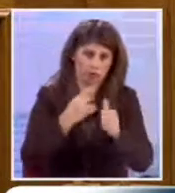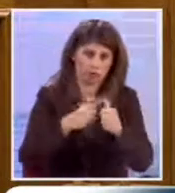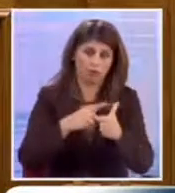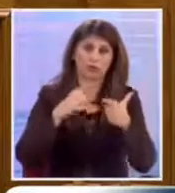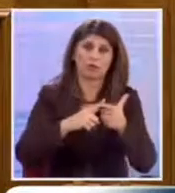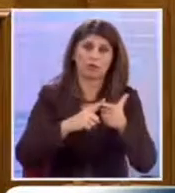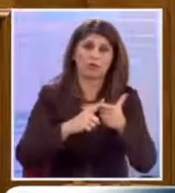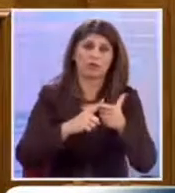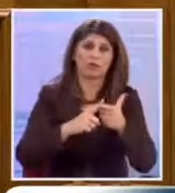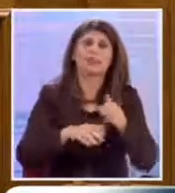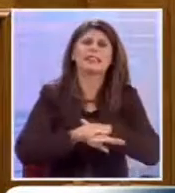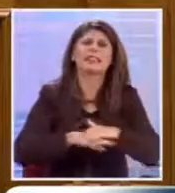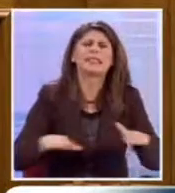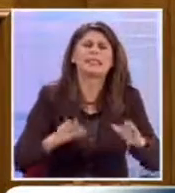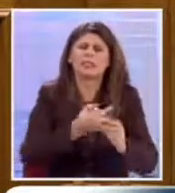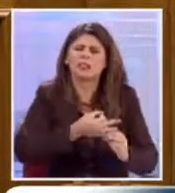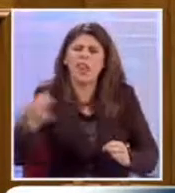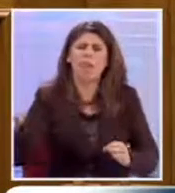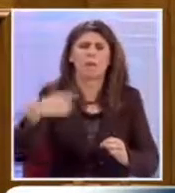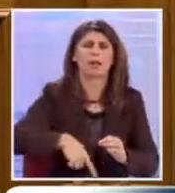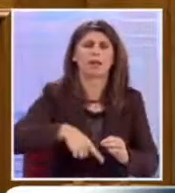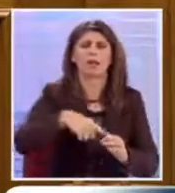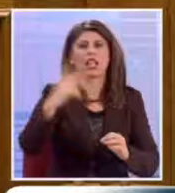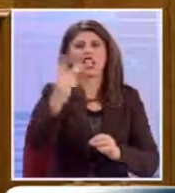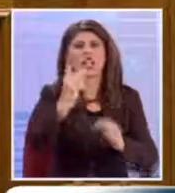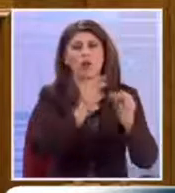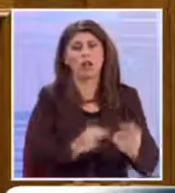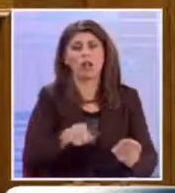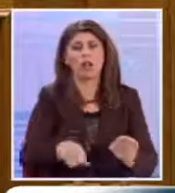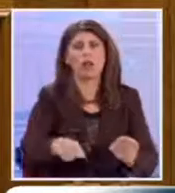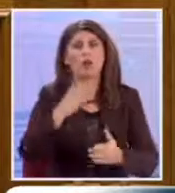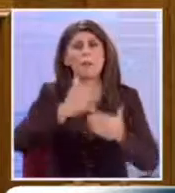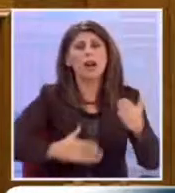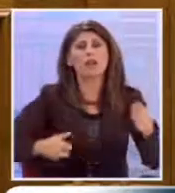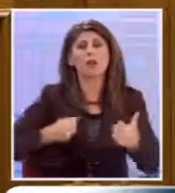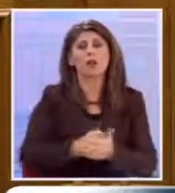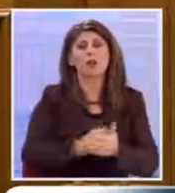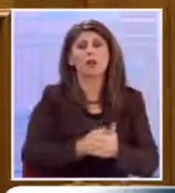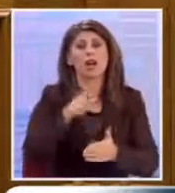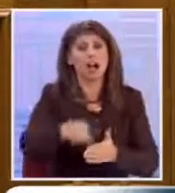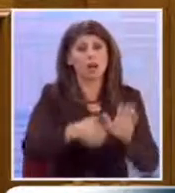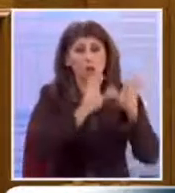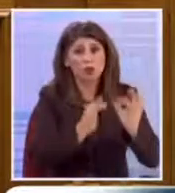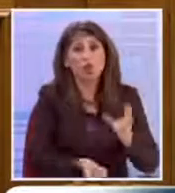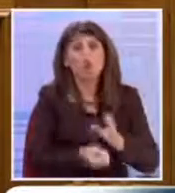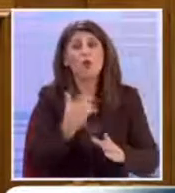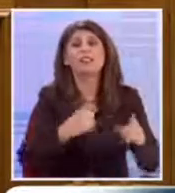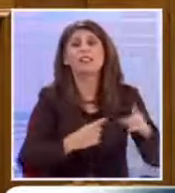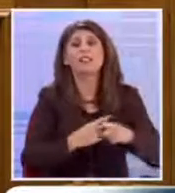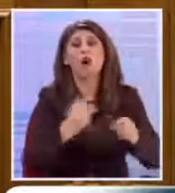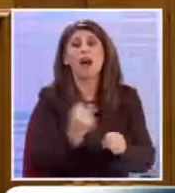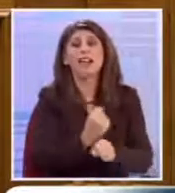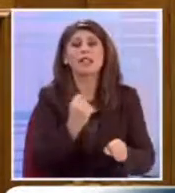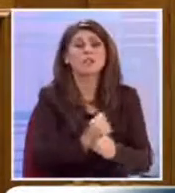το κοινωνικό μοντέλο το οποίο προωθήθηκε με το μεσοπρόθεσμο. Εκείνο το μοντέλο που έχει στην καρδιά του το νέο τύπο εργαζόμενου, ο οποίος